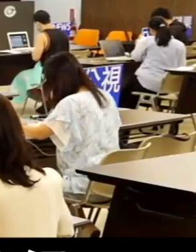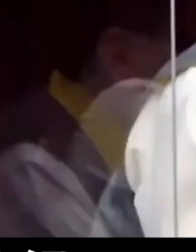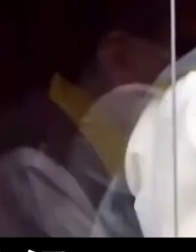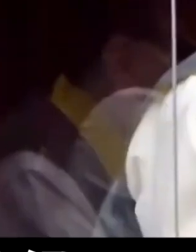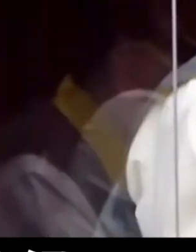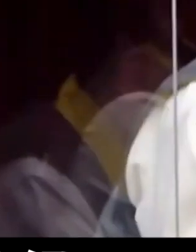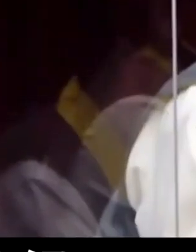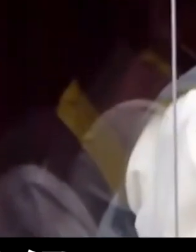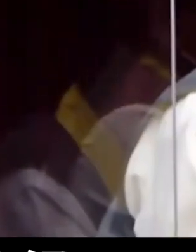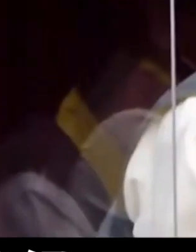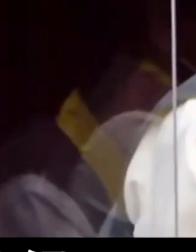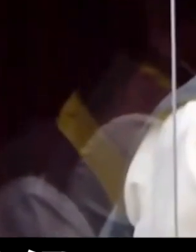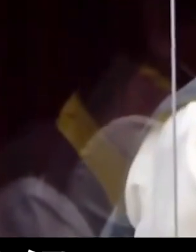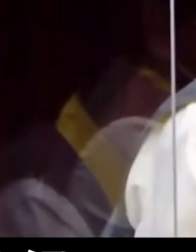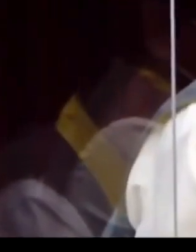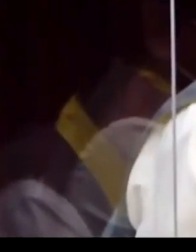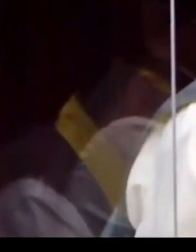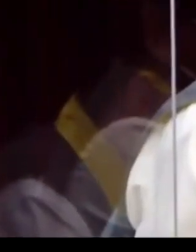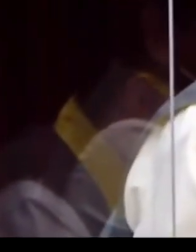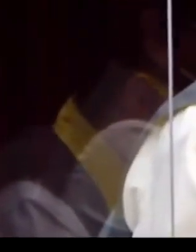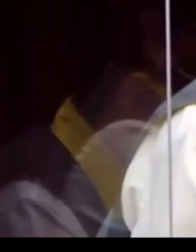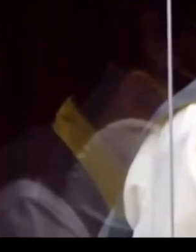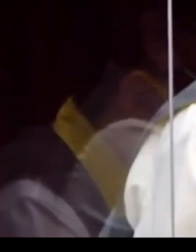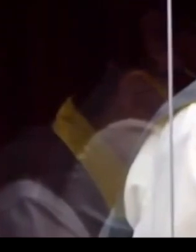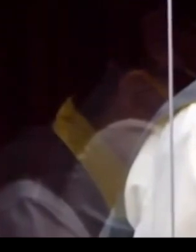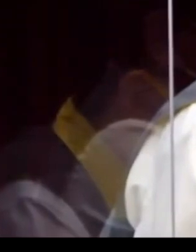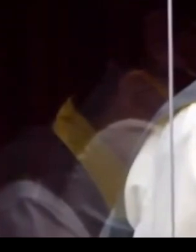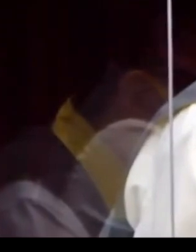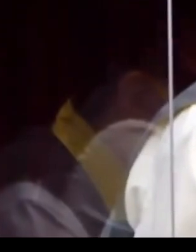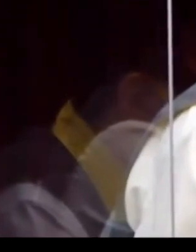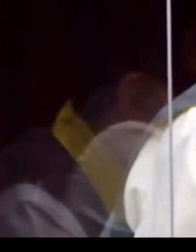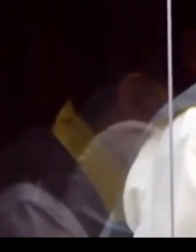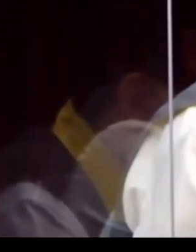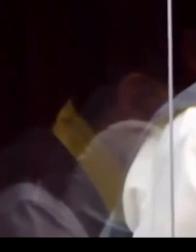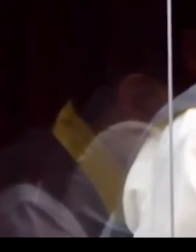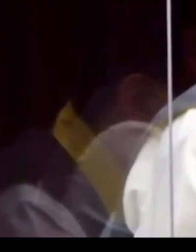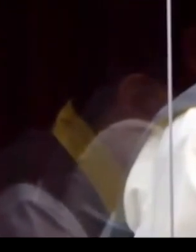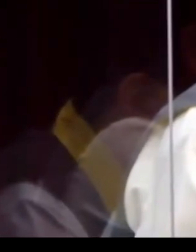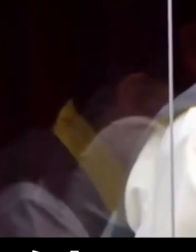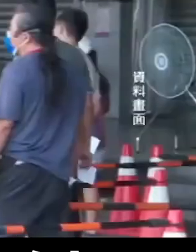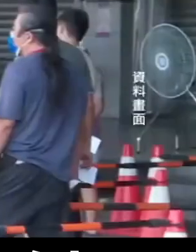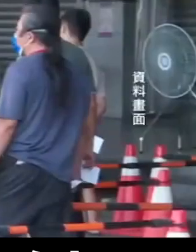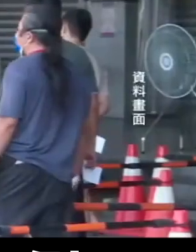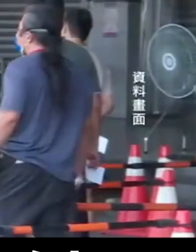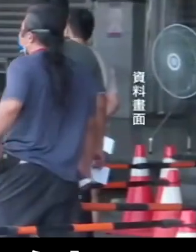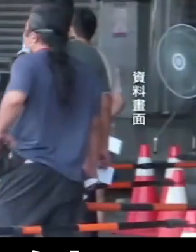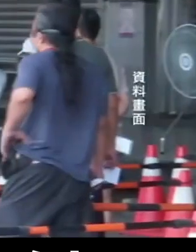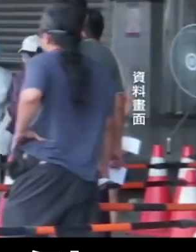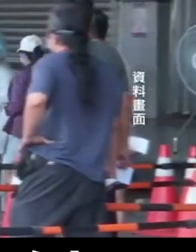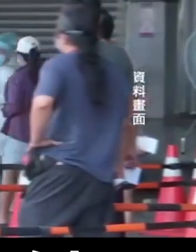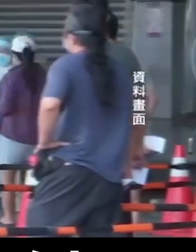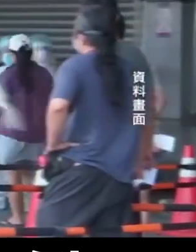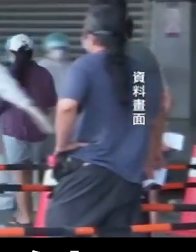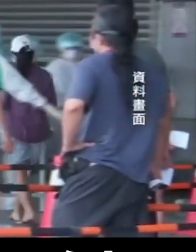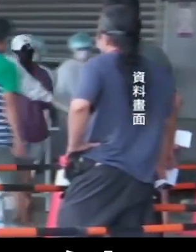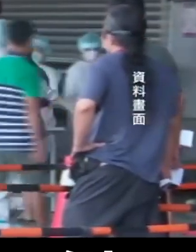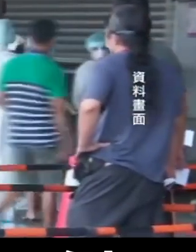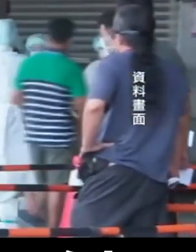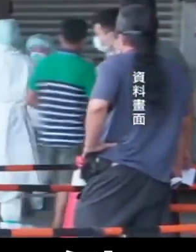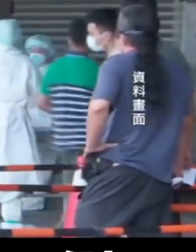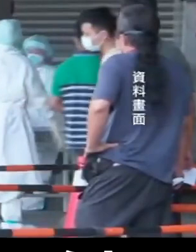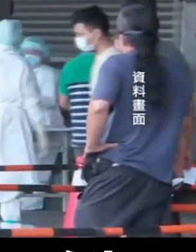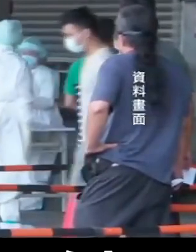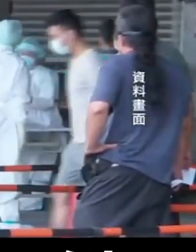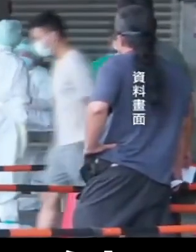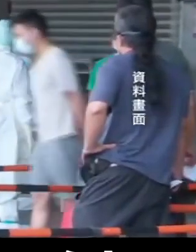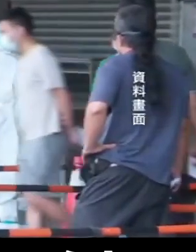宜。不过是否是确定降级，陈时中不说死，表示可能性很大。而本土新增确诊18例，县市